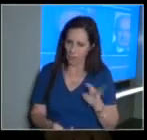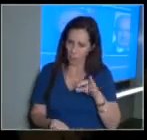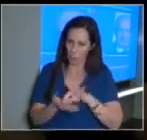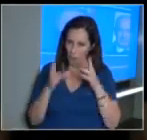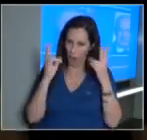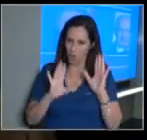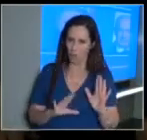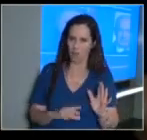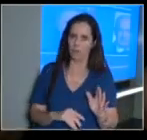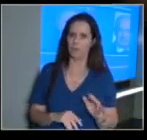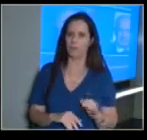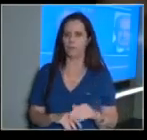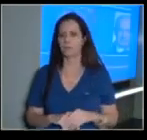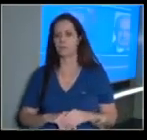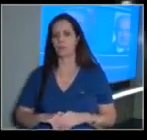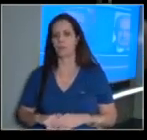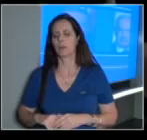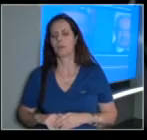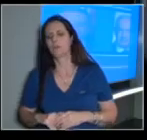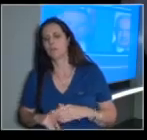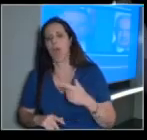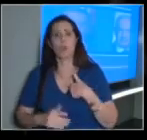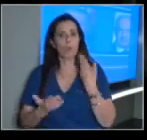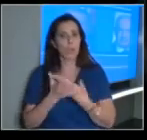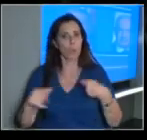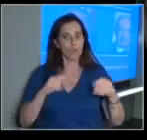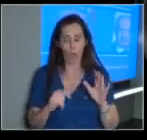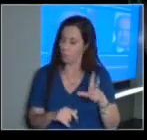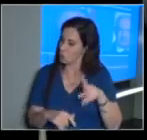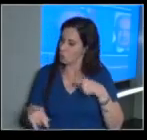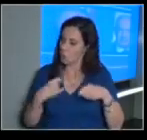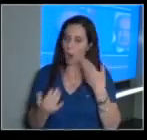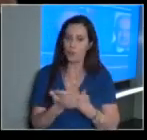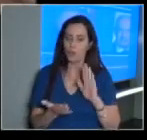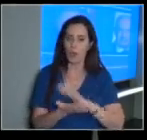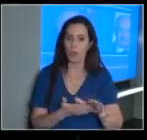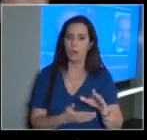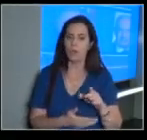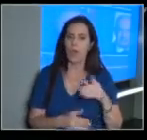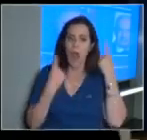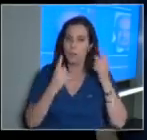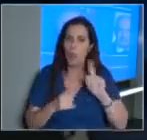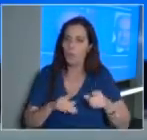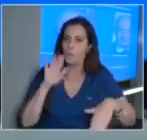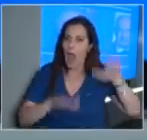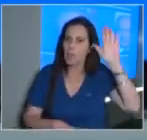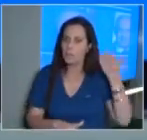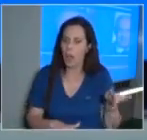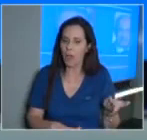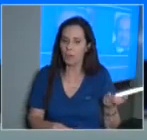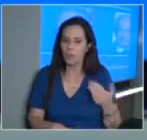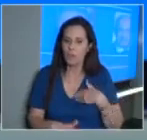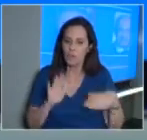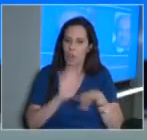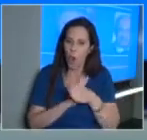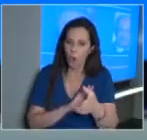נקודה מאוד חשובה. אנחנו הצענו פשרה. יש פשרה פשוטה. חרדים לא חייבים להצביע על חוק הגיוס. הנה, אני מחזיק את